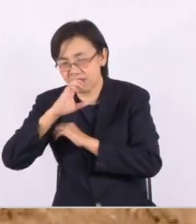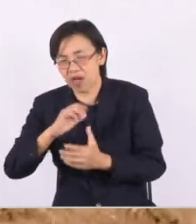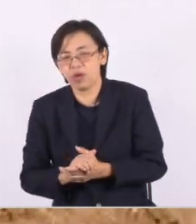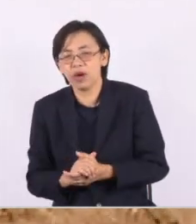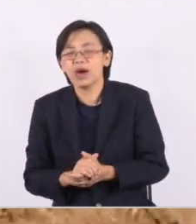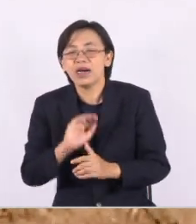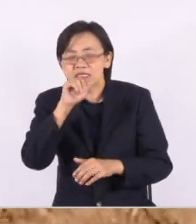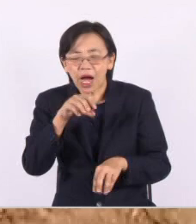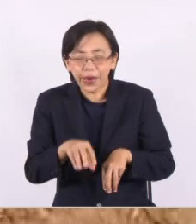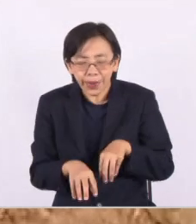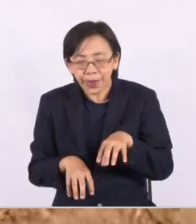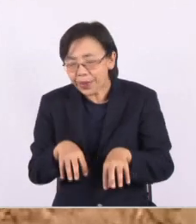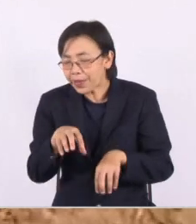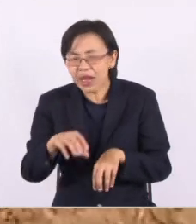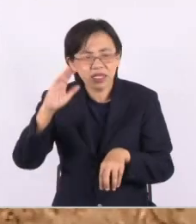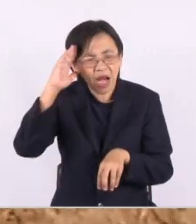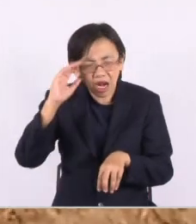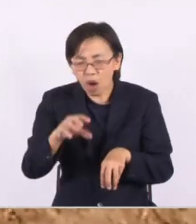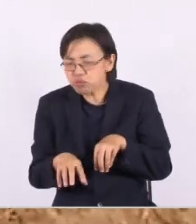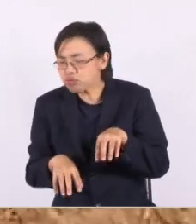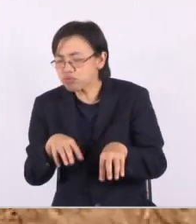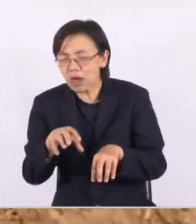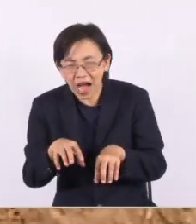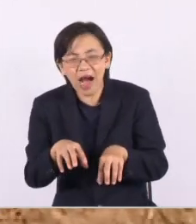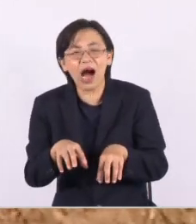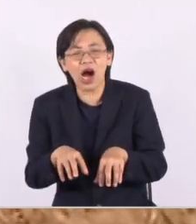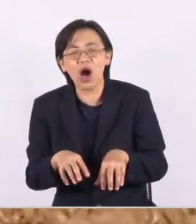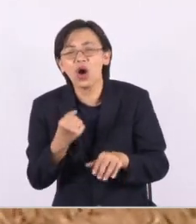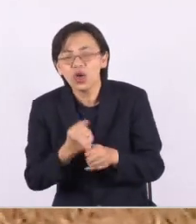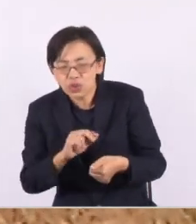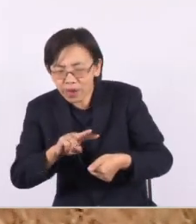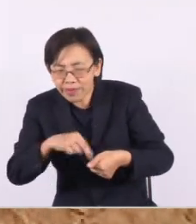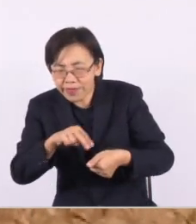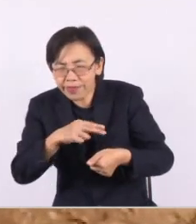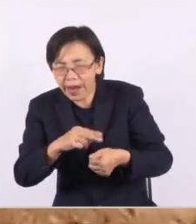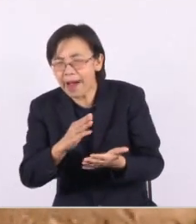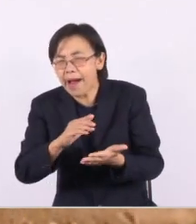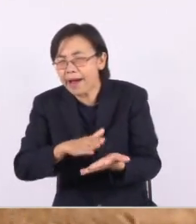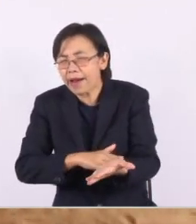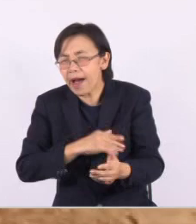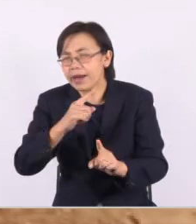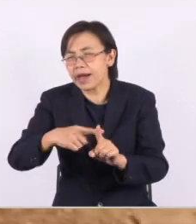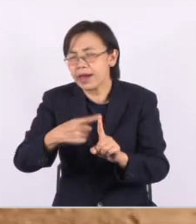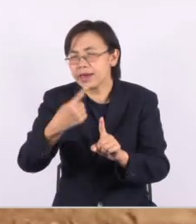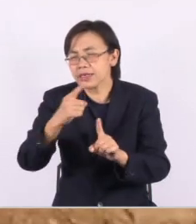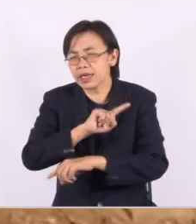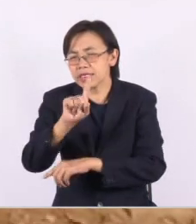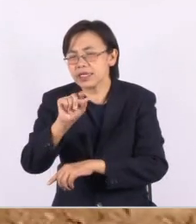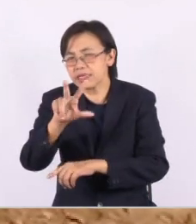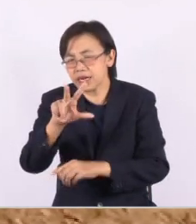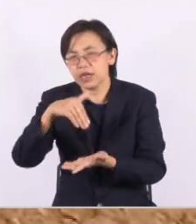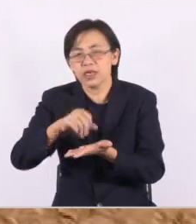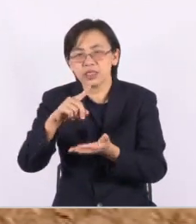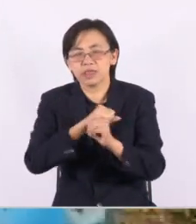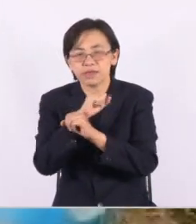เข้ามาในค่ายทหารพรานด้วยอาการอิดโรยเลยค่ะเขาก็ช่วยเหลือแล้วก็รักษามันนะนาน1เดือน23วันที่ศูนย์อนุรักษ์สัตว์ป่า